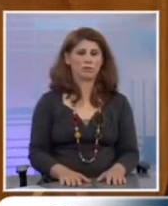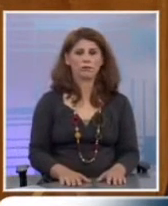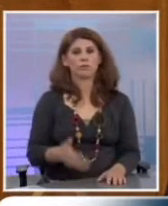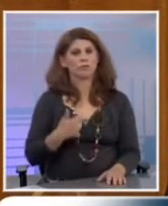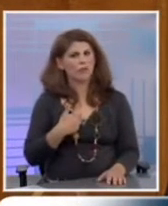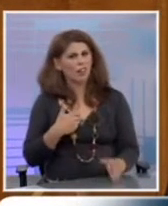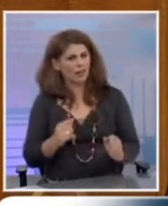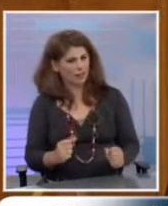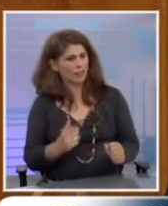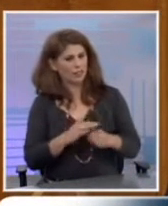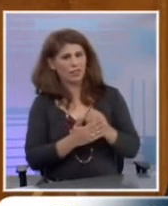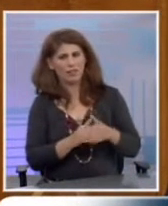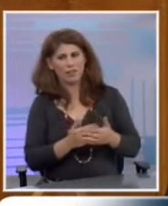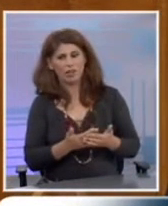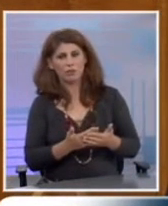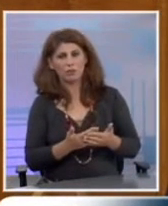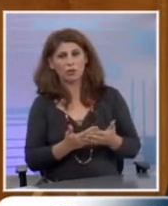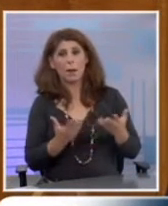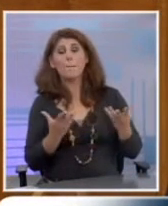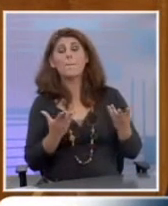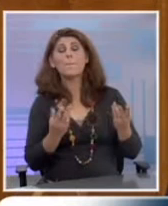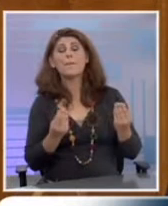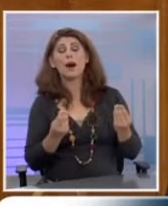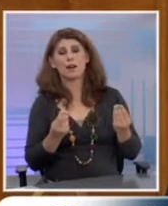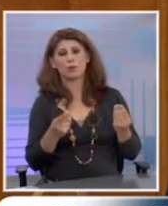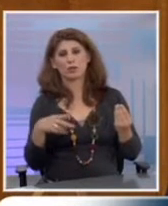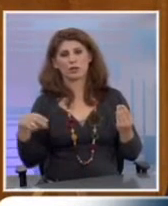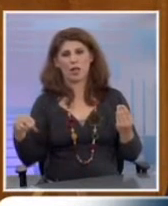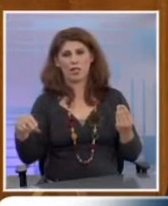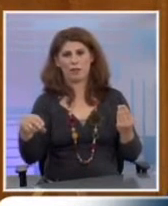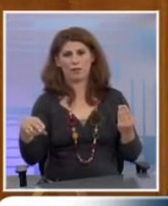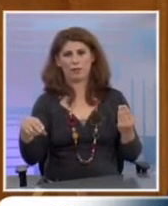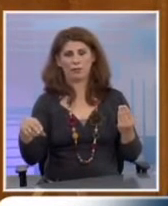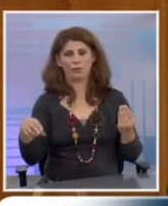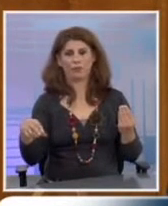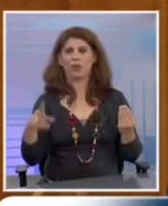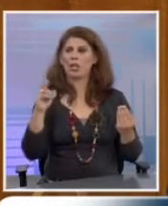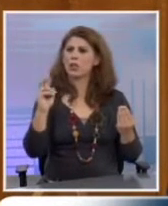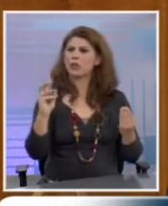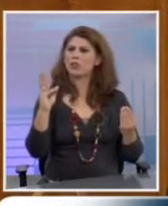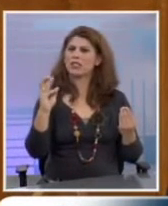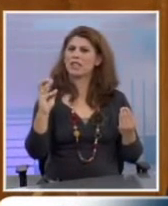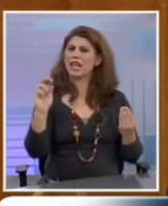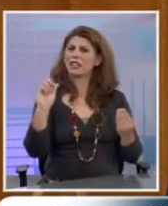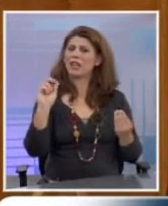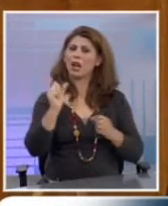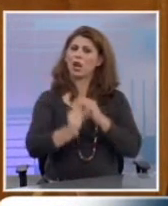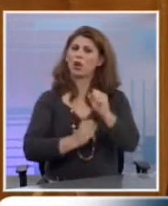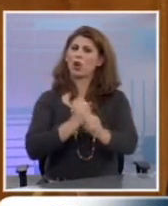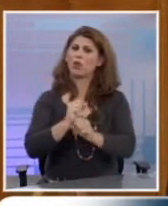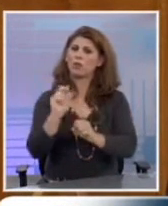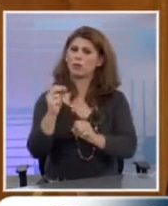Ενδιαφερόμαστε για τις καρέκλες μας, μας είπαν πάρα πολλοί συνάδελφοι, οι οποίοι είναι 20-30 χρόνια βουλευτές, κάποιοι από